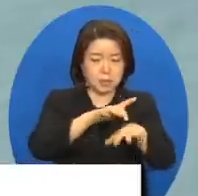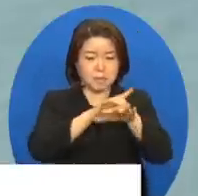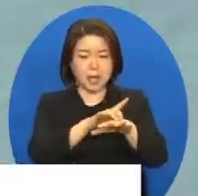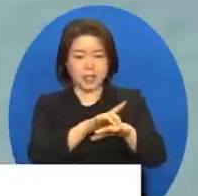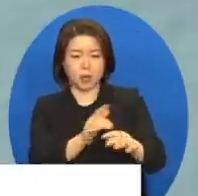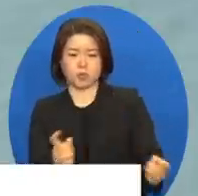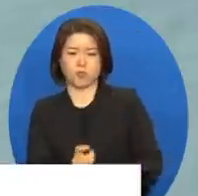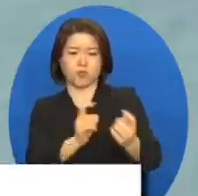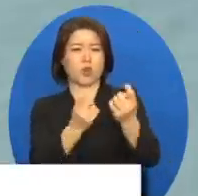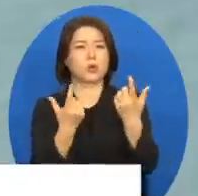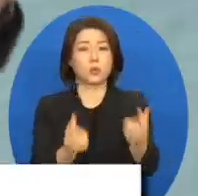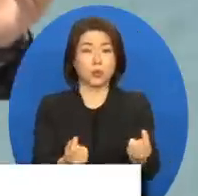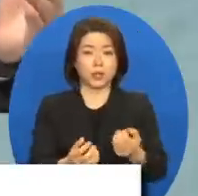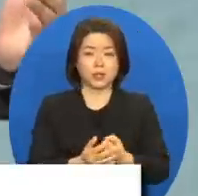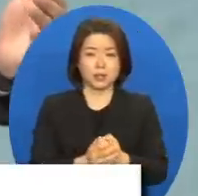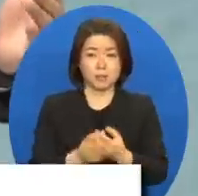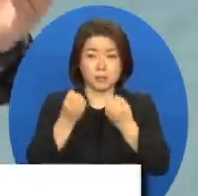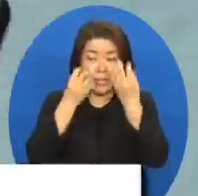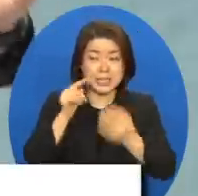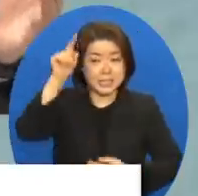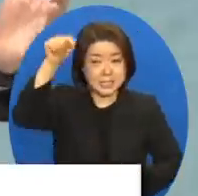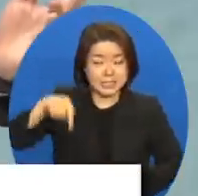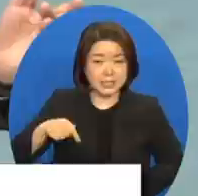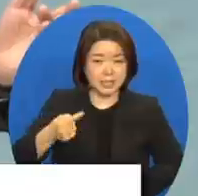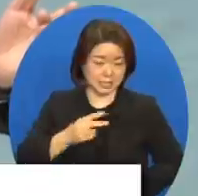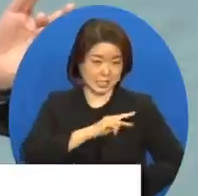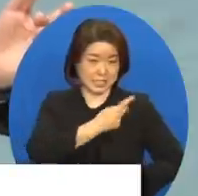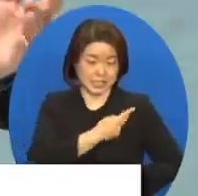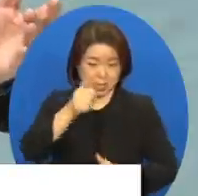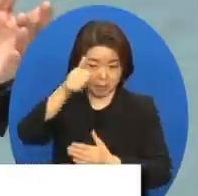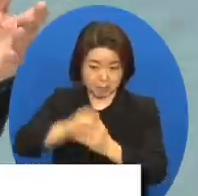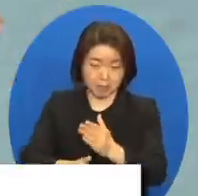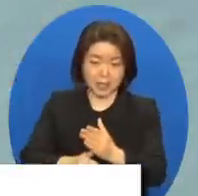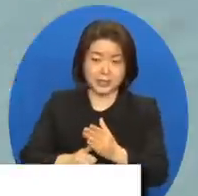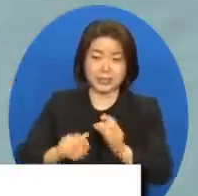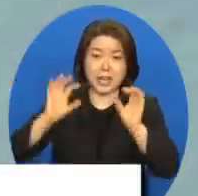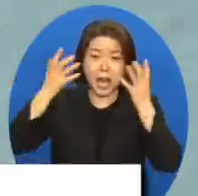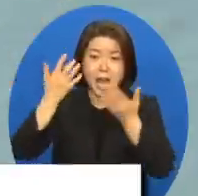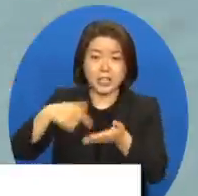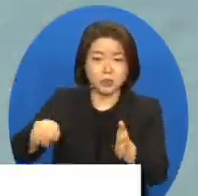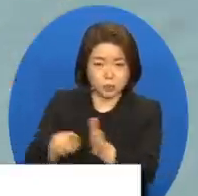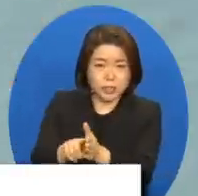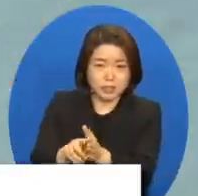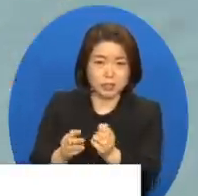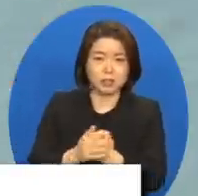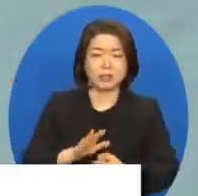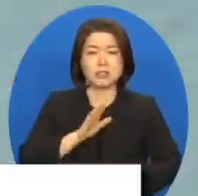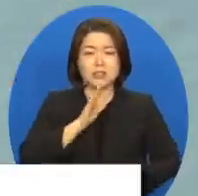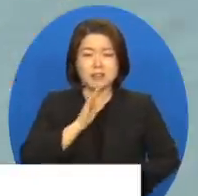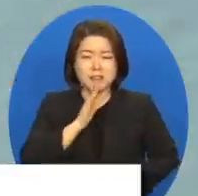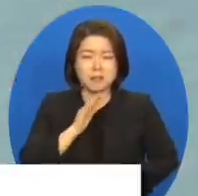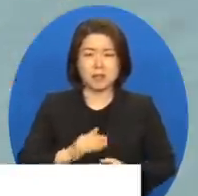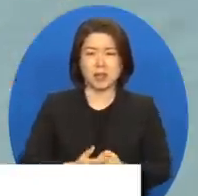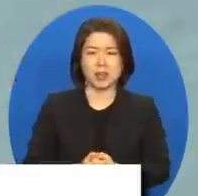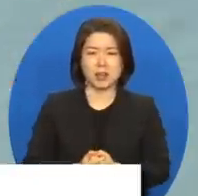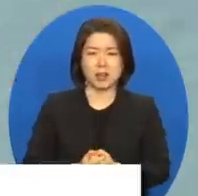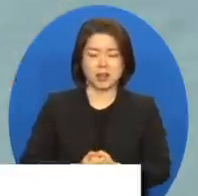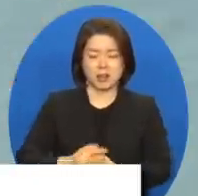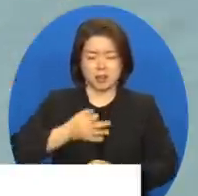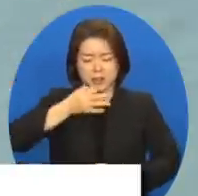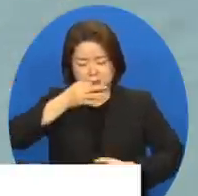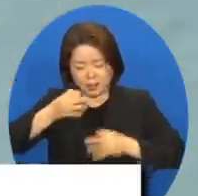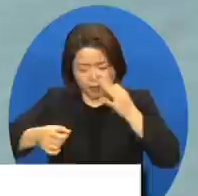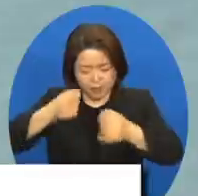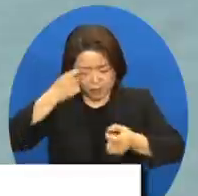겁니다. 신천지 이단에 빠진 자녀들을 위해서 정말 통곡을